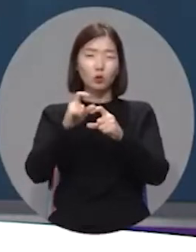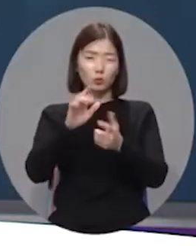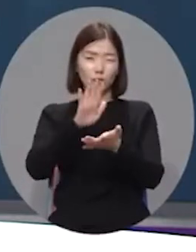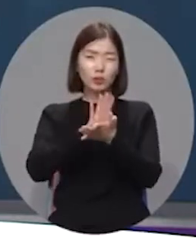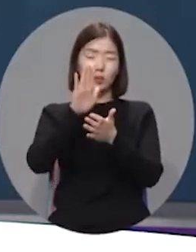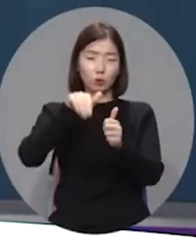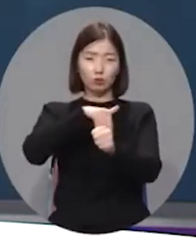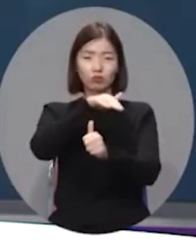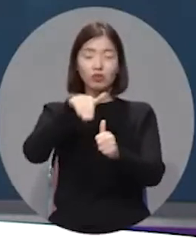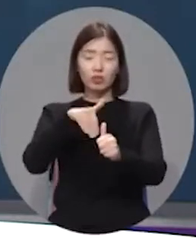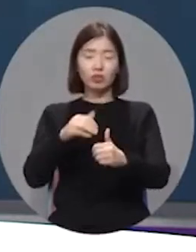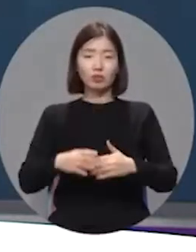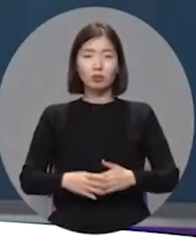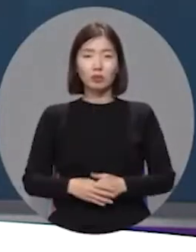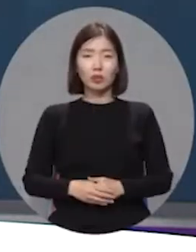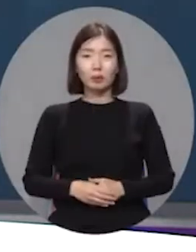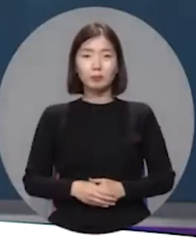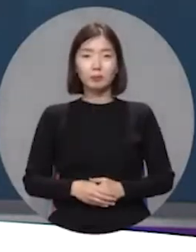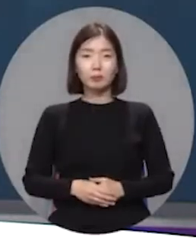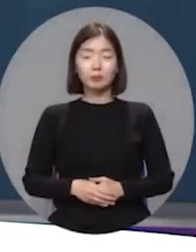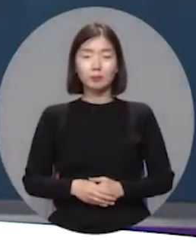뜨거웠습니다. 김하영 기자입니다.